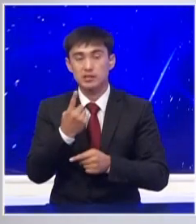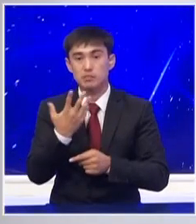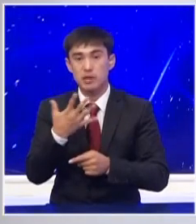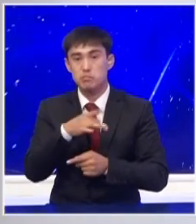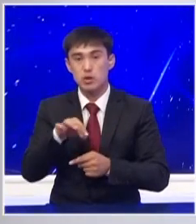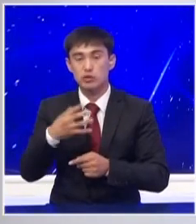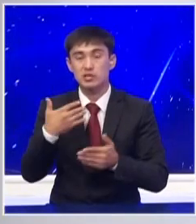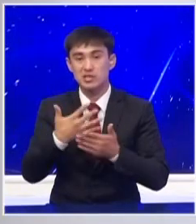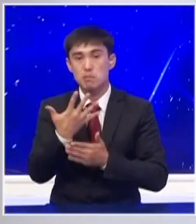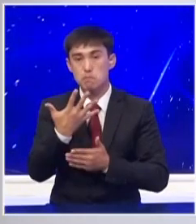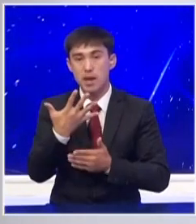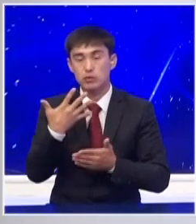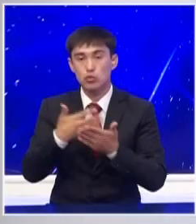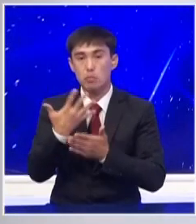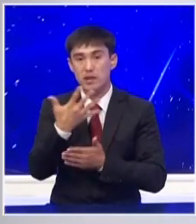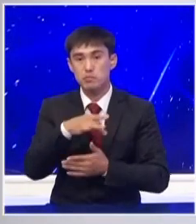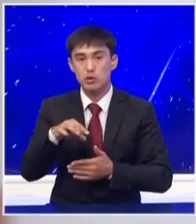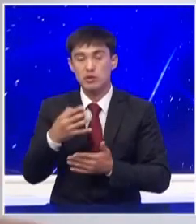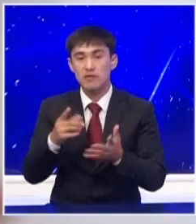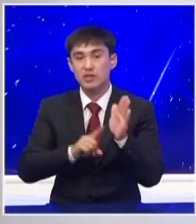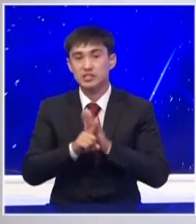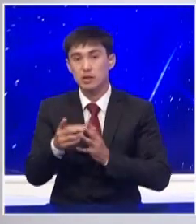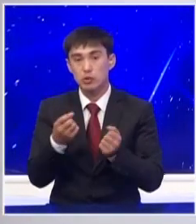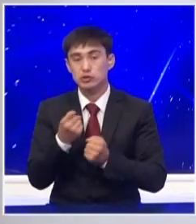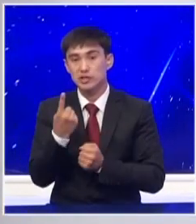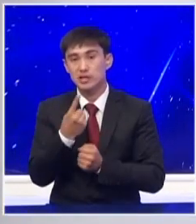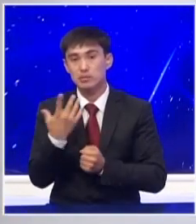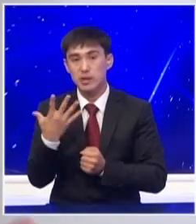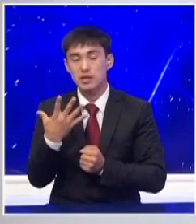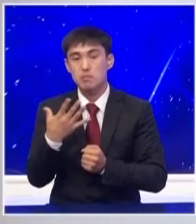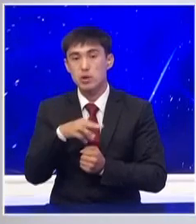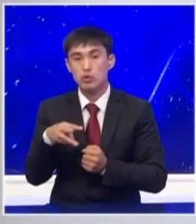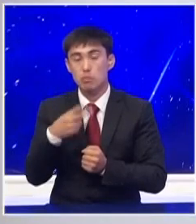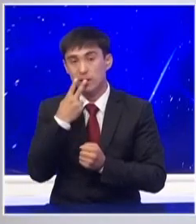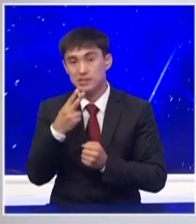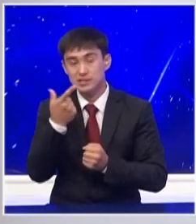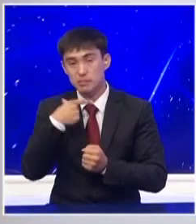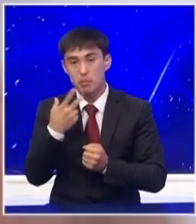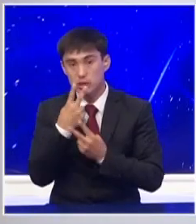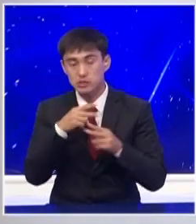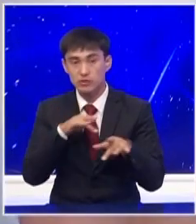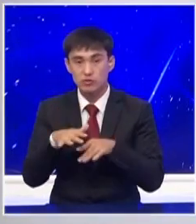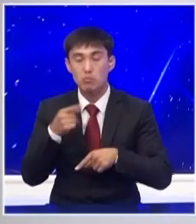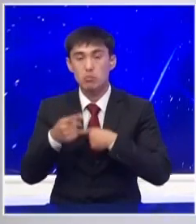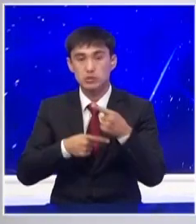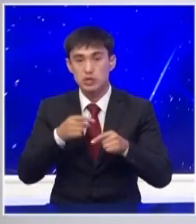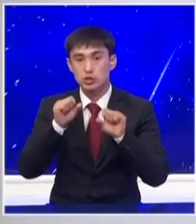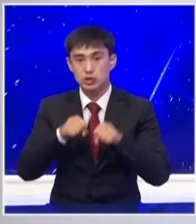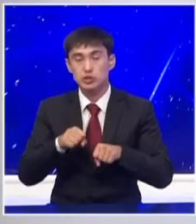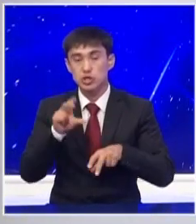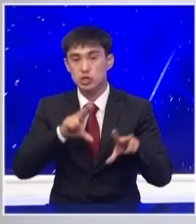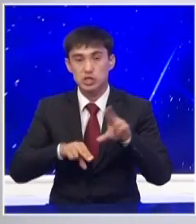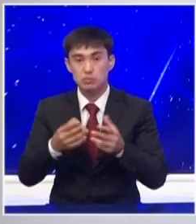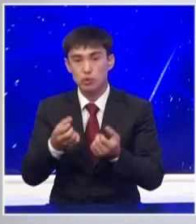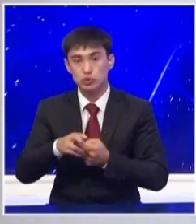так и 5 миллионов. Если вначале получить грант на 1,5 миллиона тенге, проявить себя, показать свое дело, то впоследствии есть шанс